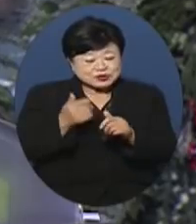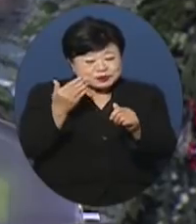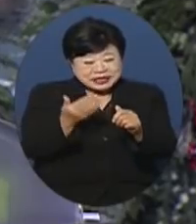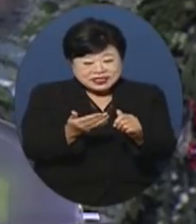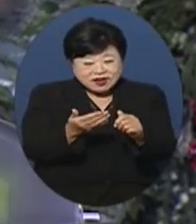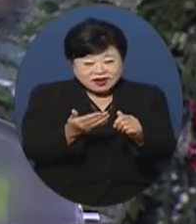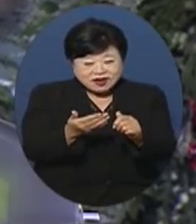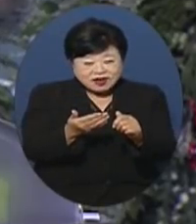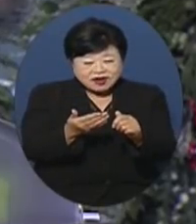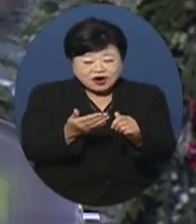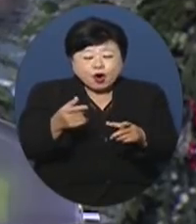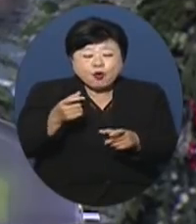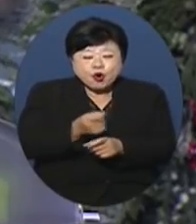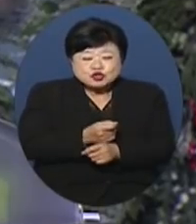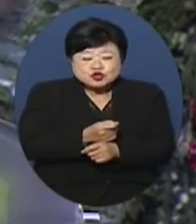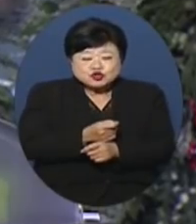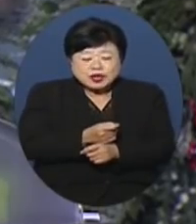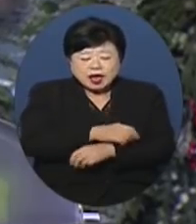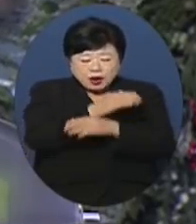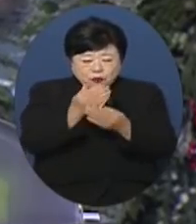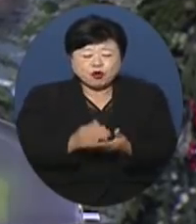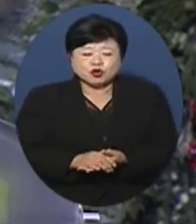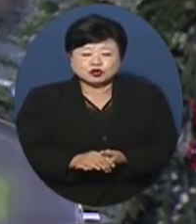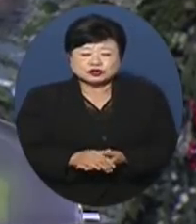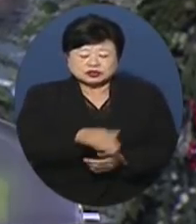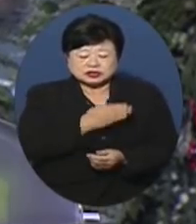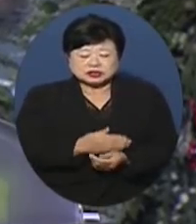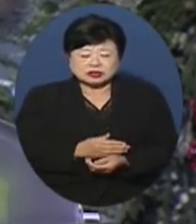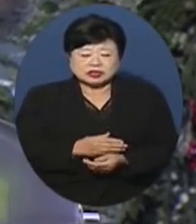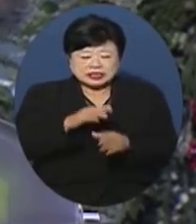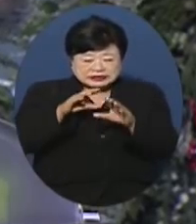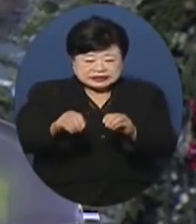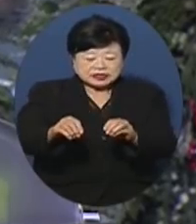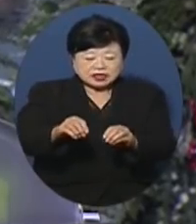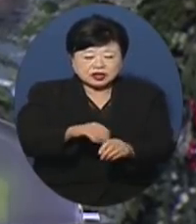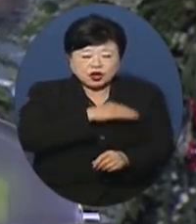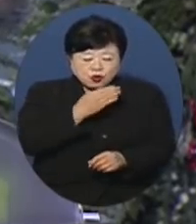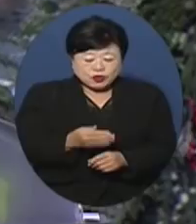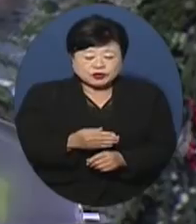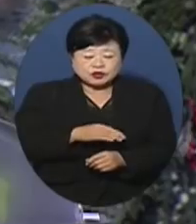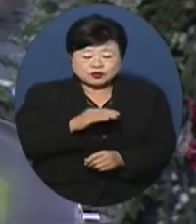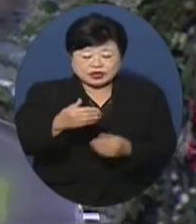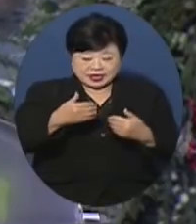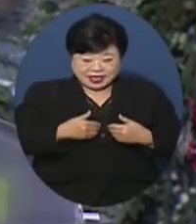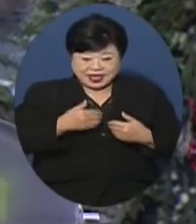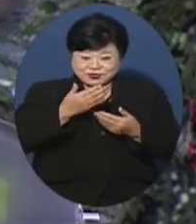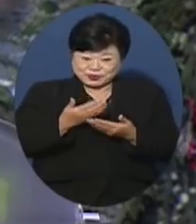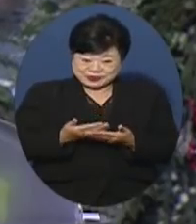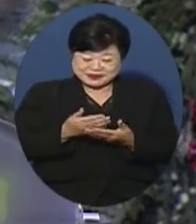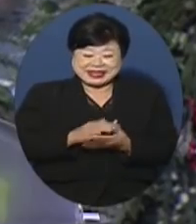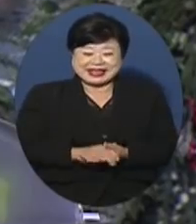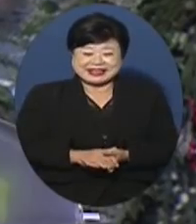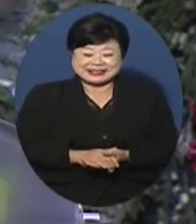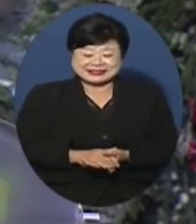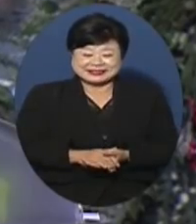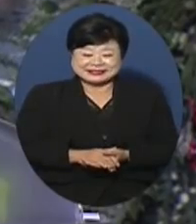예수님께서 원수의 모든 능력을 제어할 권능을 우리에게 주었습니다.